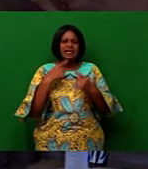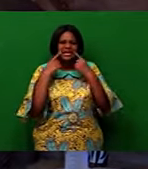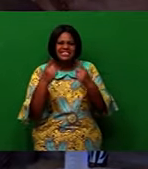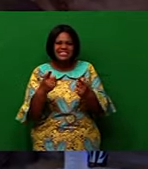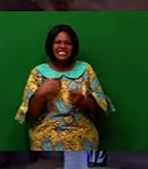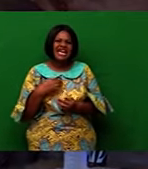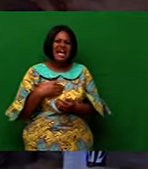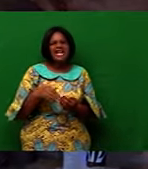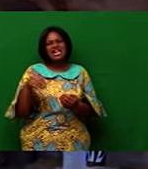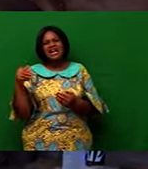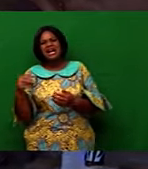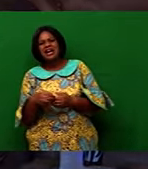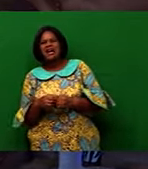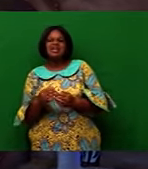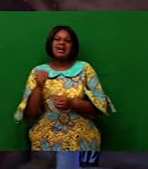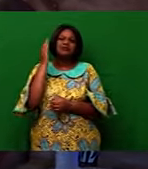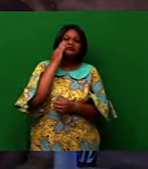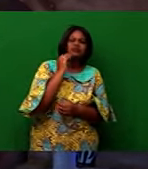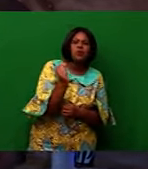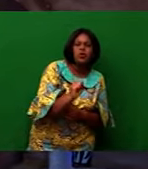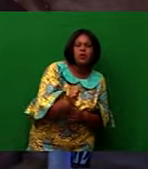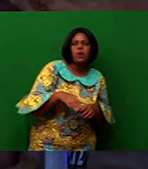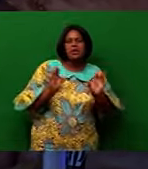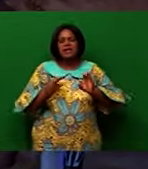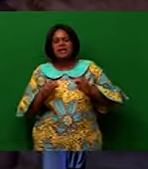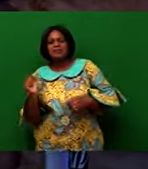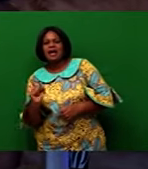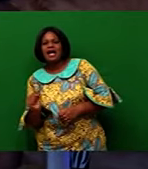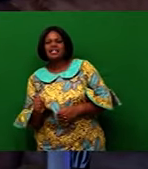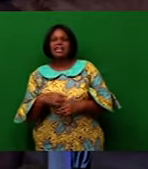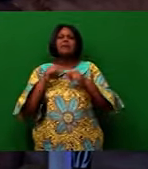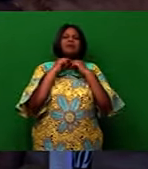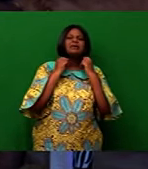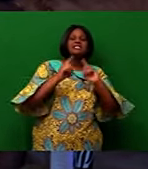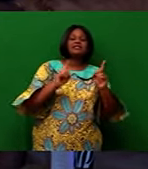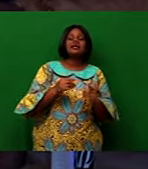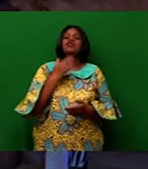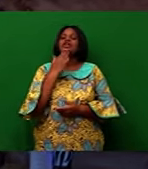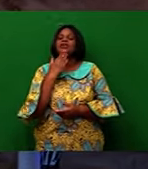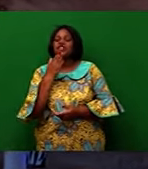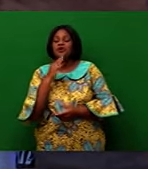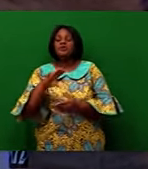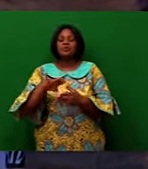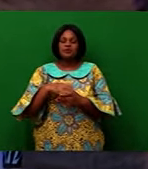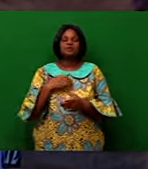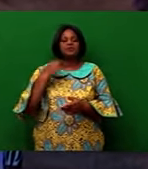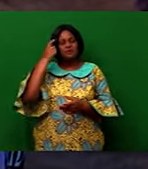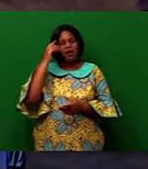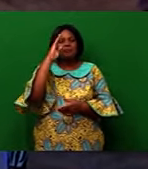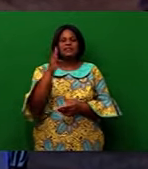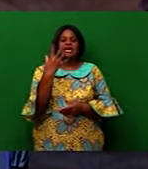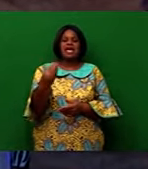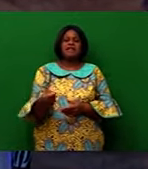vetsika nemagariro mapasta ari pano akawanda aiwa tinokutendai tinoziva kuti tiri kuropafadzwa nyaya